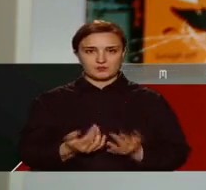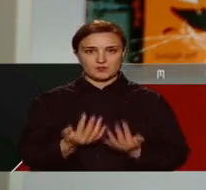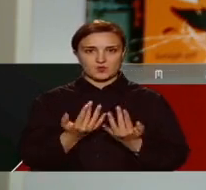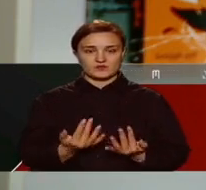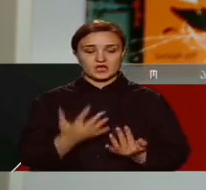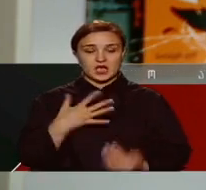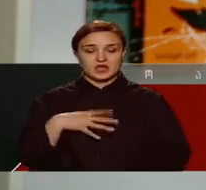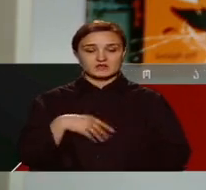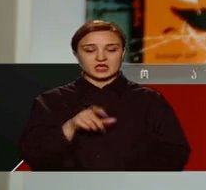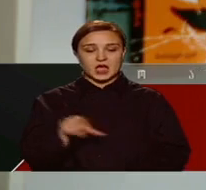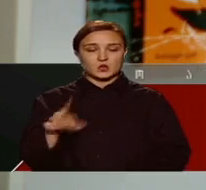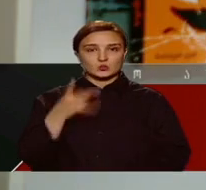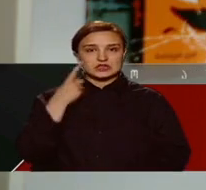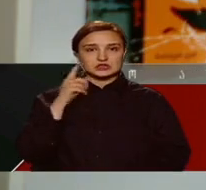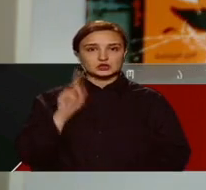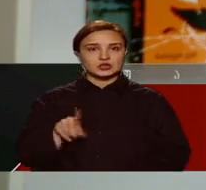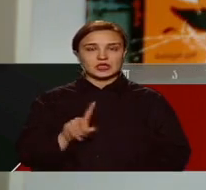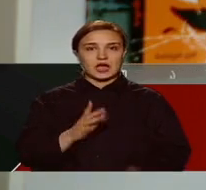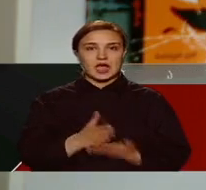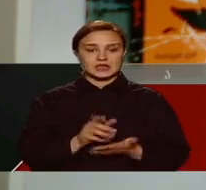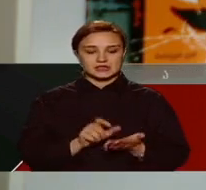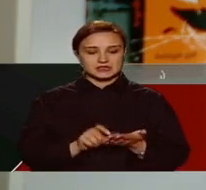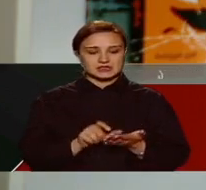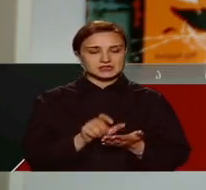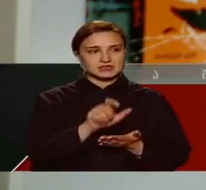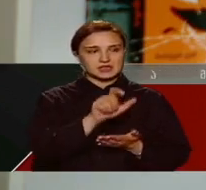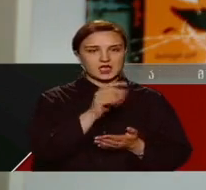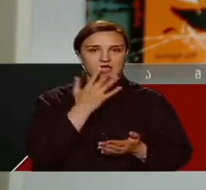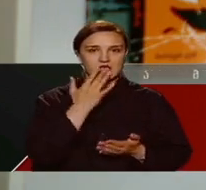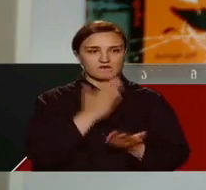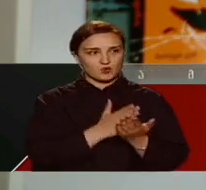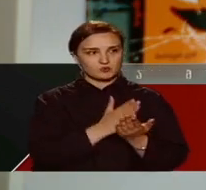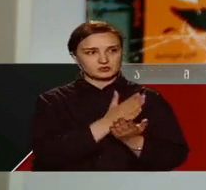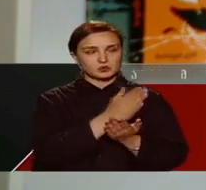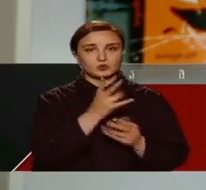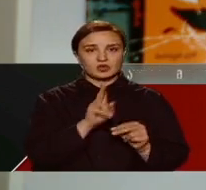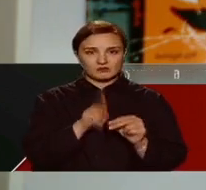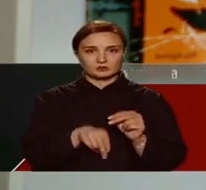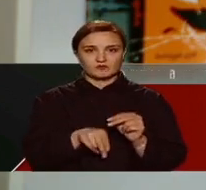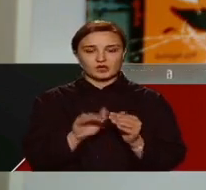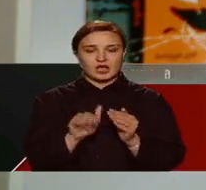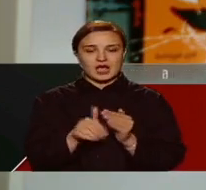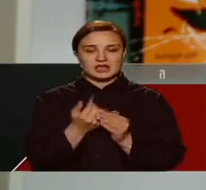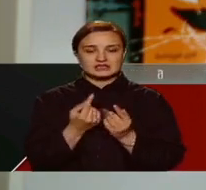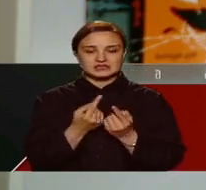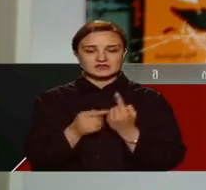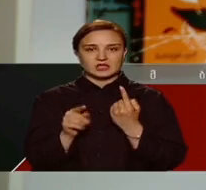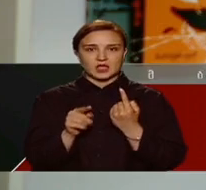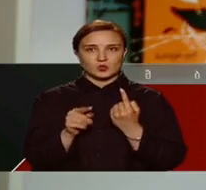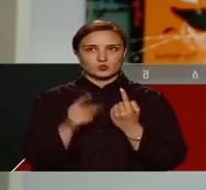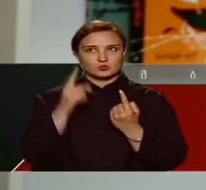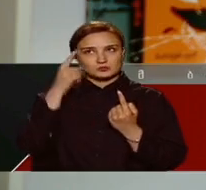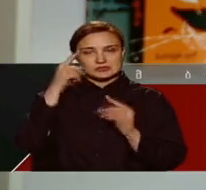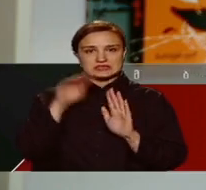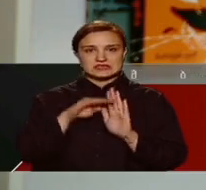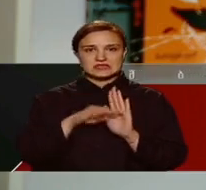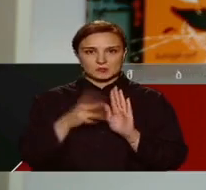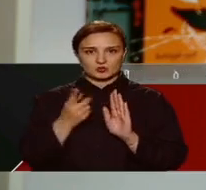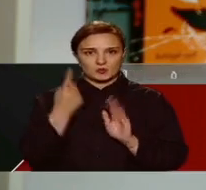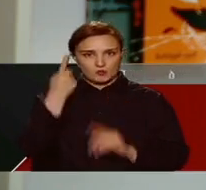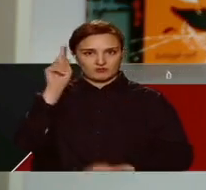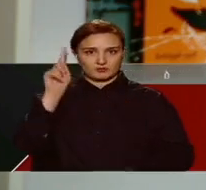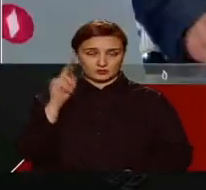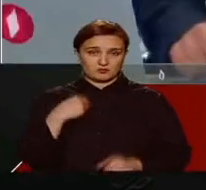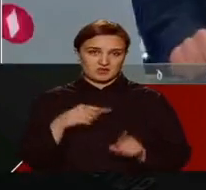რაღაცნაირად ქართველმა ხალხმა იცოდეს, რა არის გზა ევროპისკენ, რომ რაღაცა დავამთავროთ, ახალი აი სხვანაირი მოწყობა მოვიფიქროთ. Ხო, მე